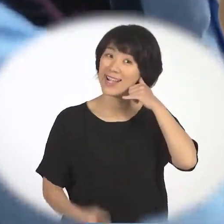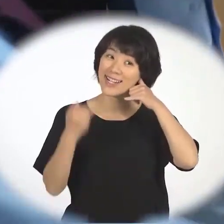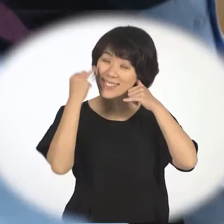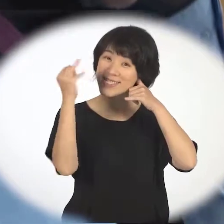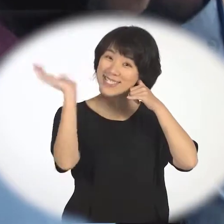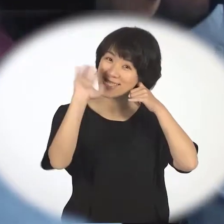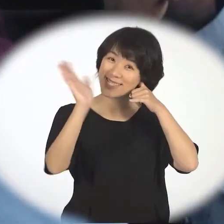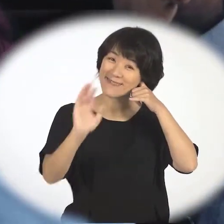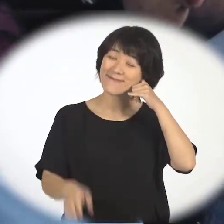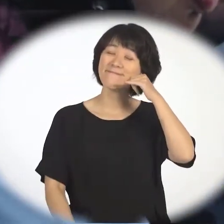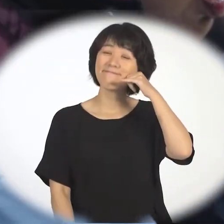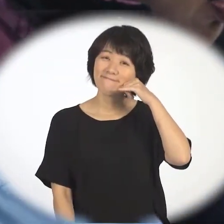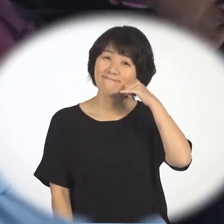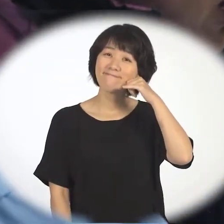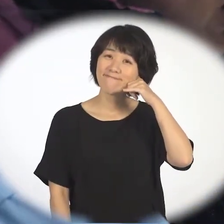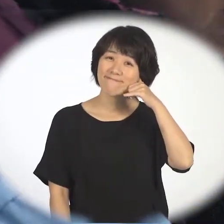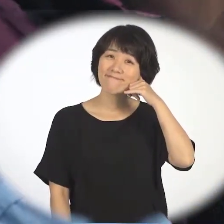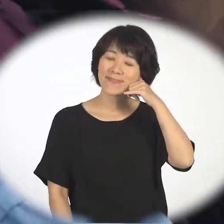喂，大姐，